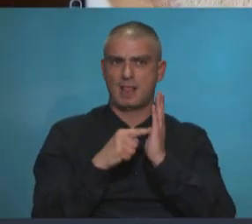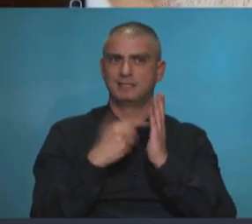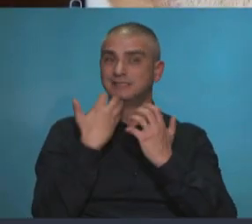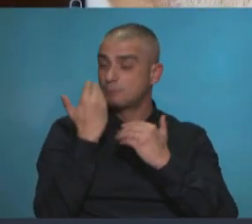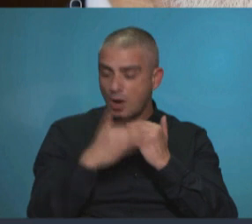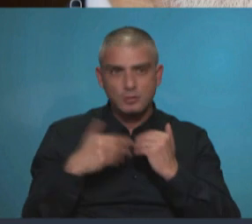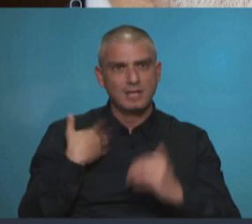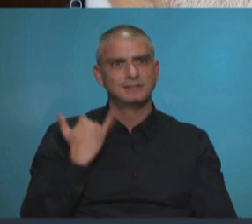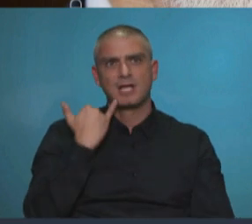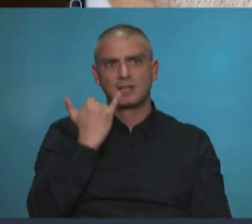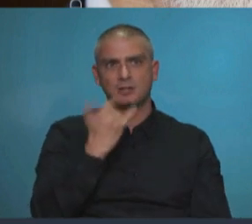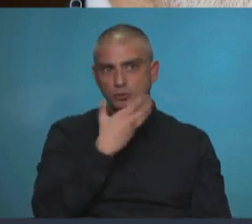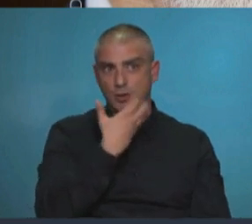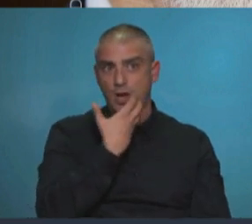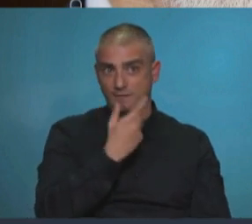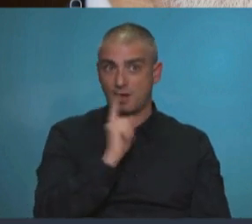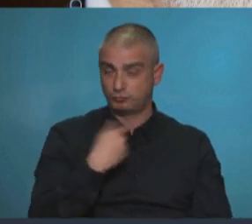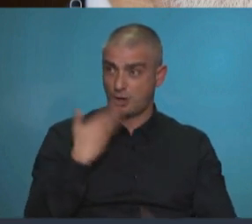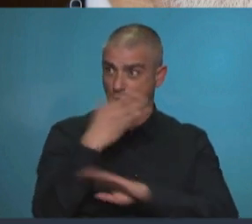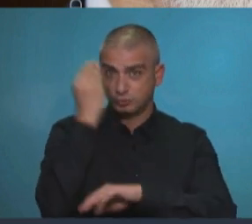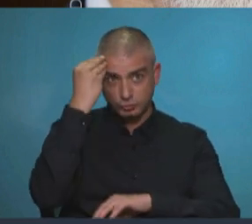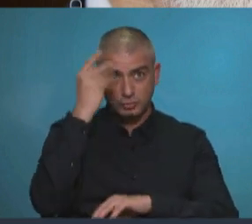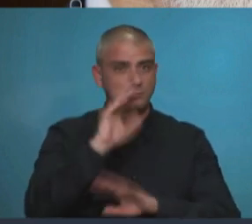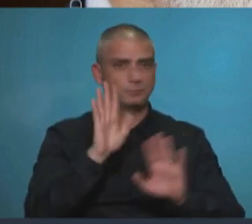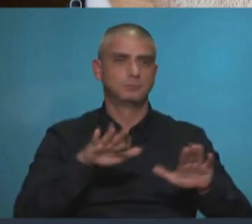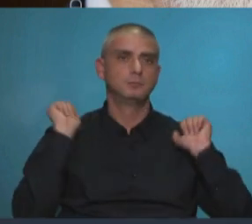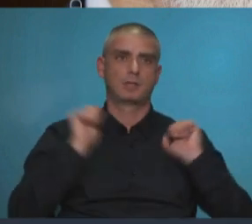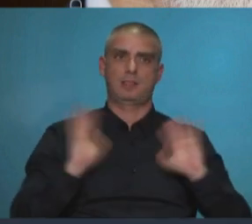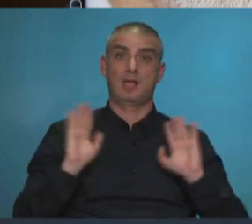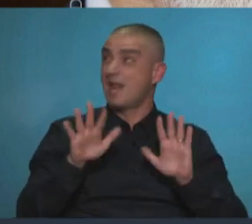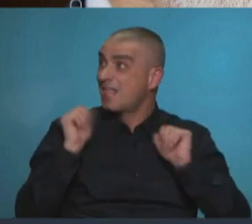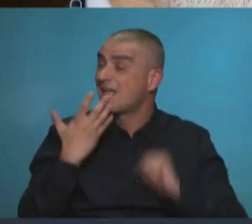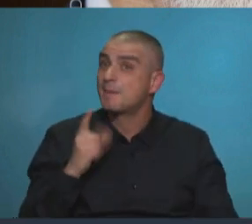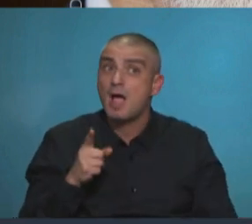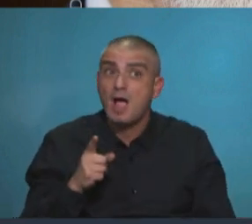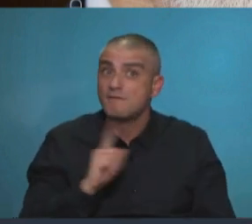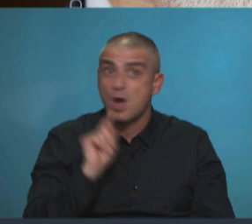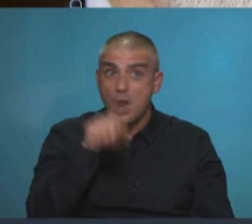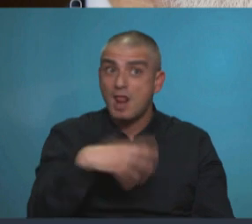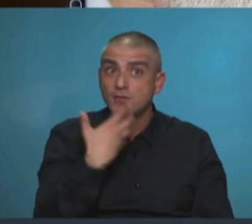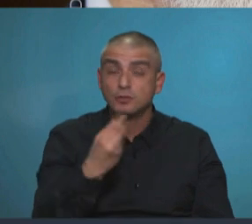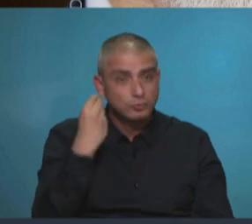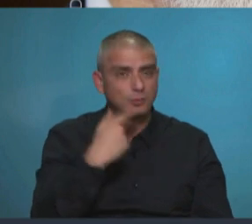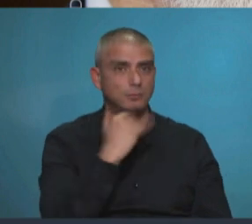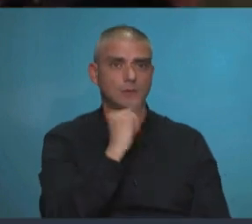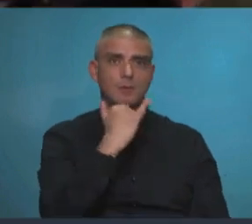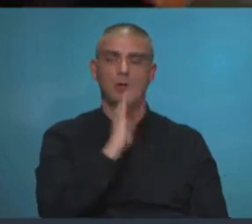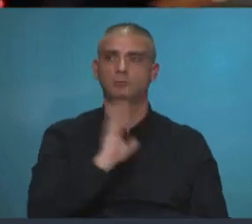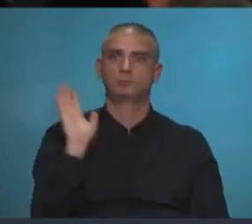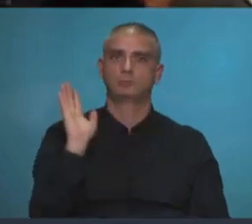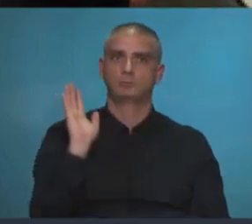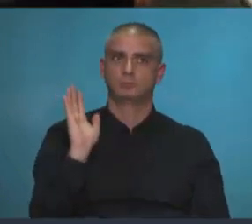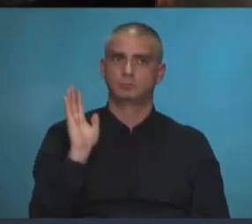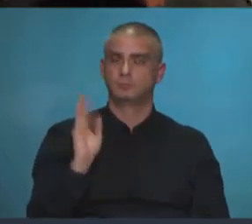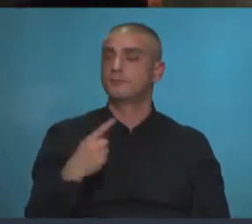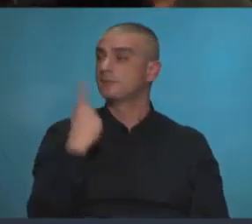האחרון, הייתי להתקשר לשאול את הרב, אם באמת אפשר ללכת לשיעור? להתרחק. להתרחק מהרב, אז לא להגיע יותר לשיעורים? נכון.